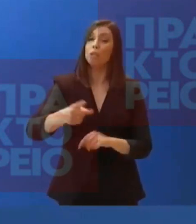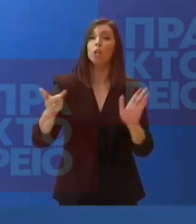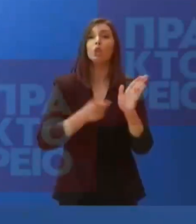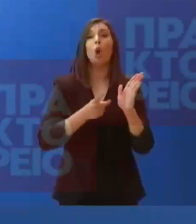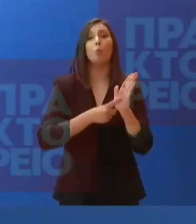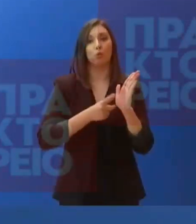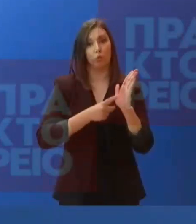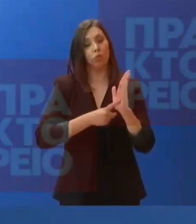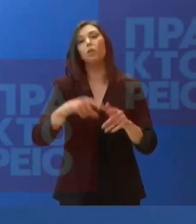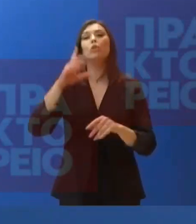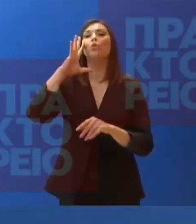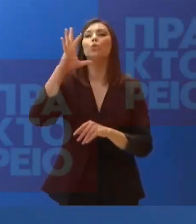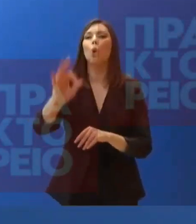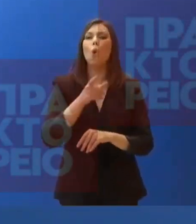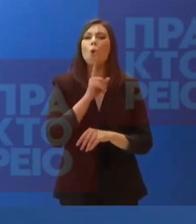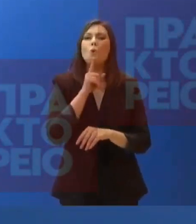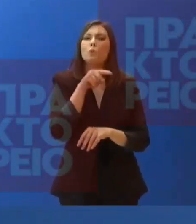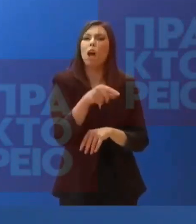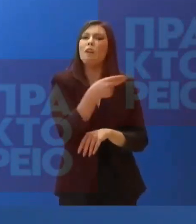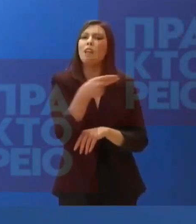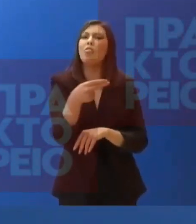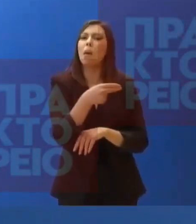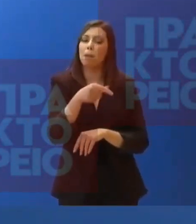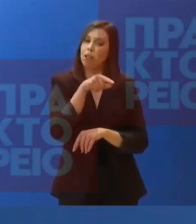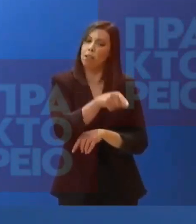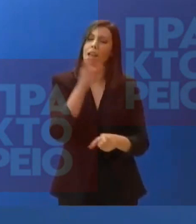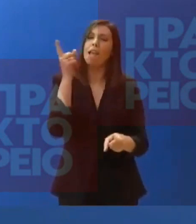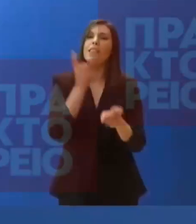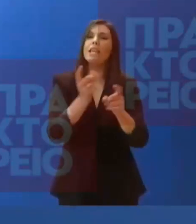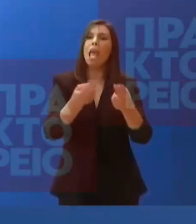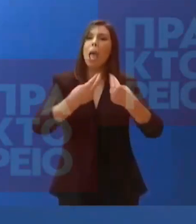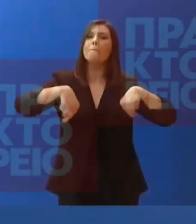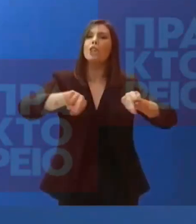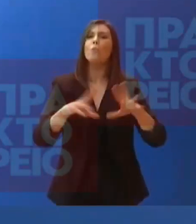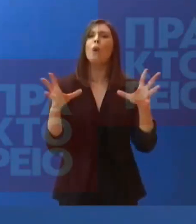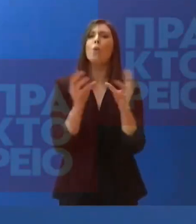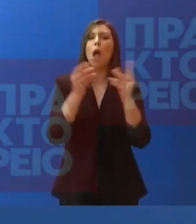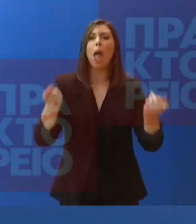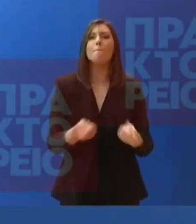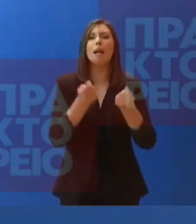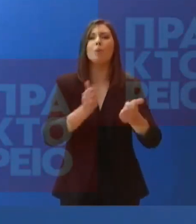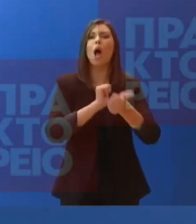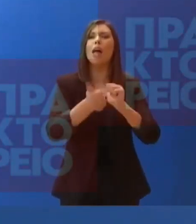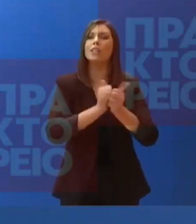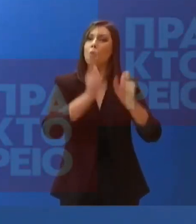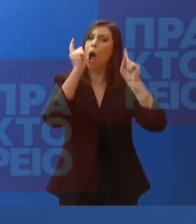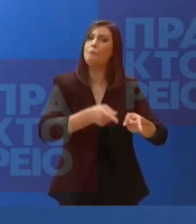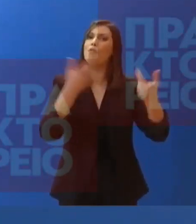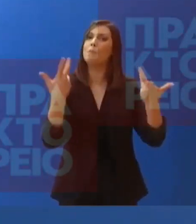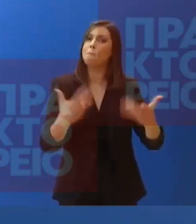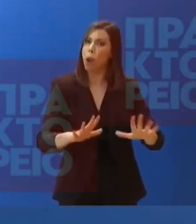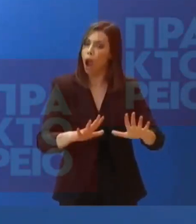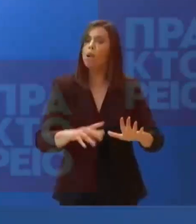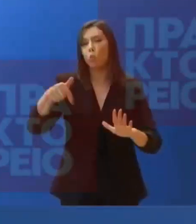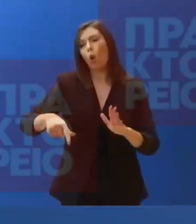εξοντωτικές κυρώσεις για θέματα όπως αυτά για τα οποία γνωμοδότησε η Επιτροπή Επαγγελματικού Αθλητισμού. Η κυβέρνηση δεν